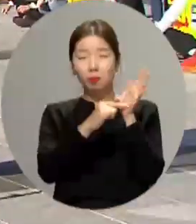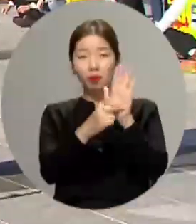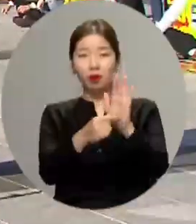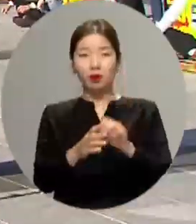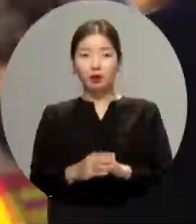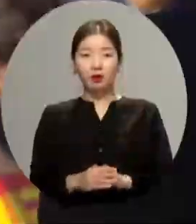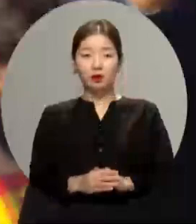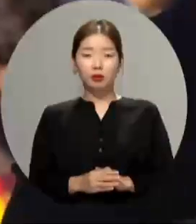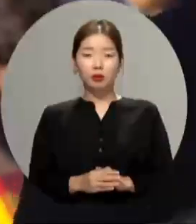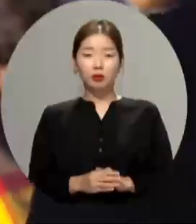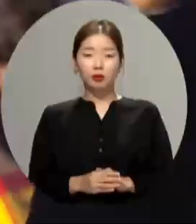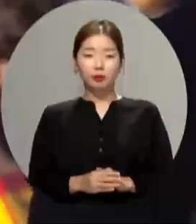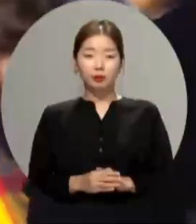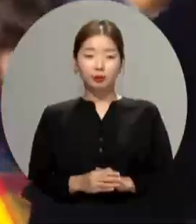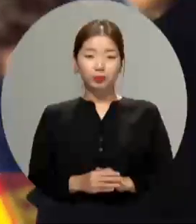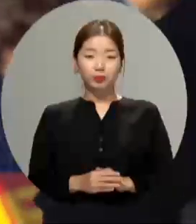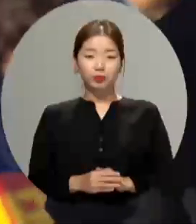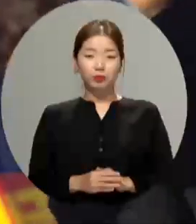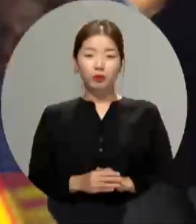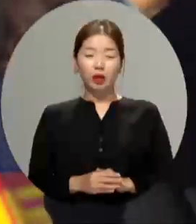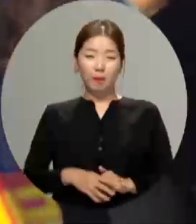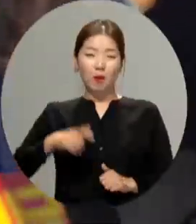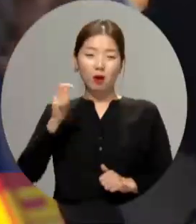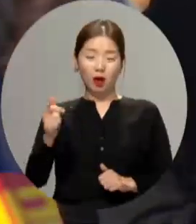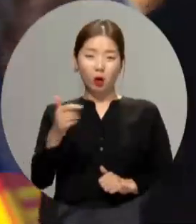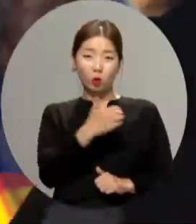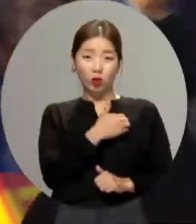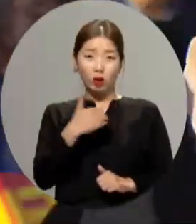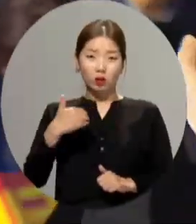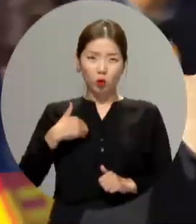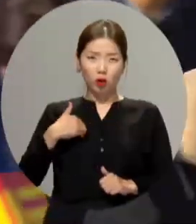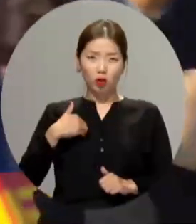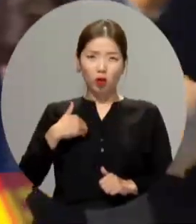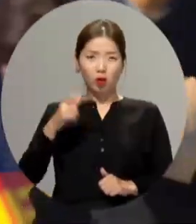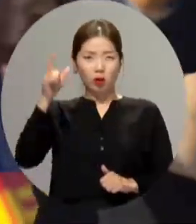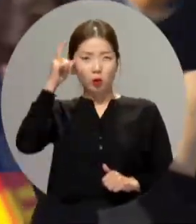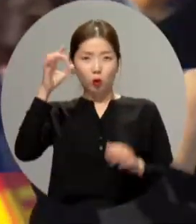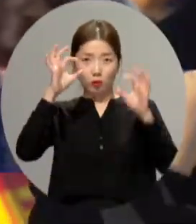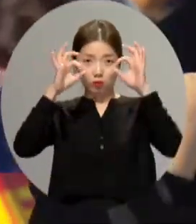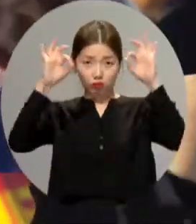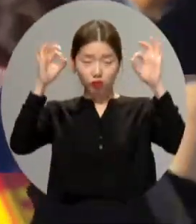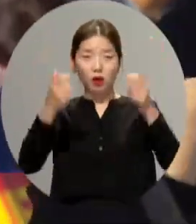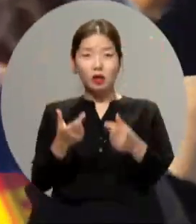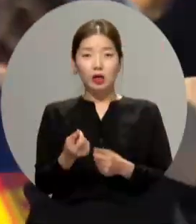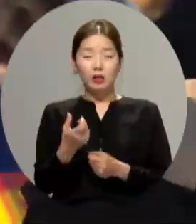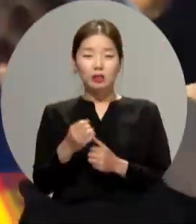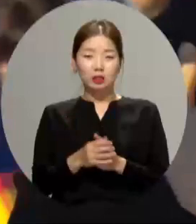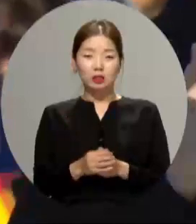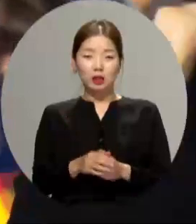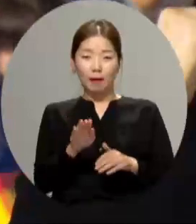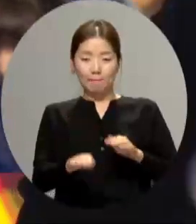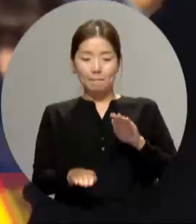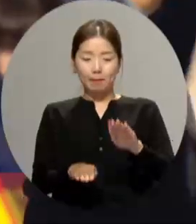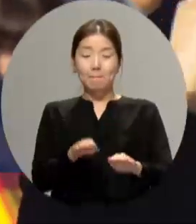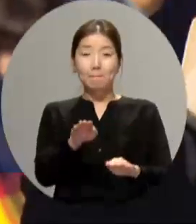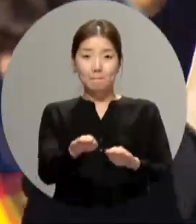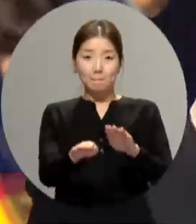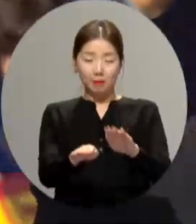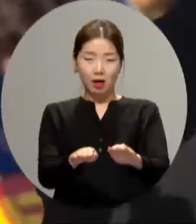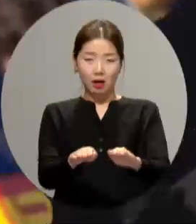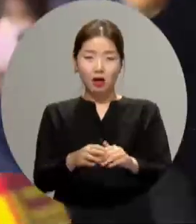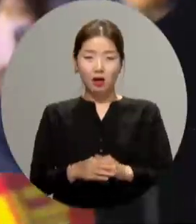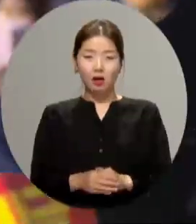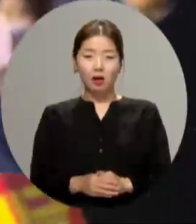밝혔습니다. 의연하고 당당하게 무수의 불처럼 한 발 한 발